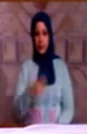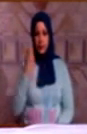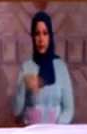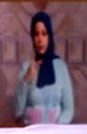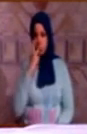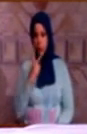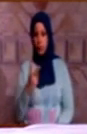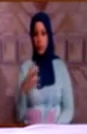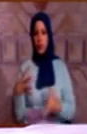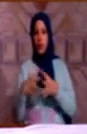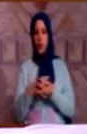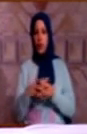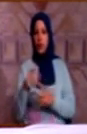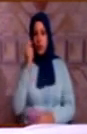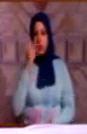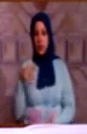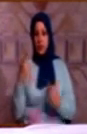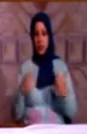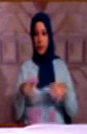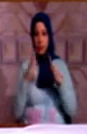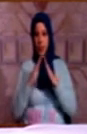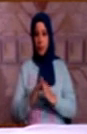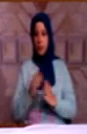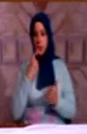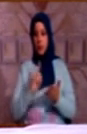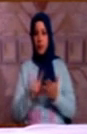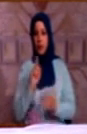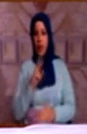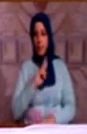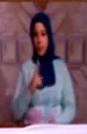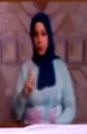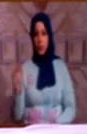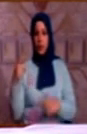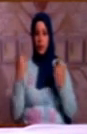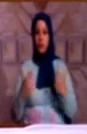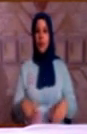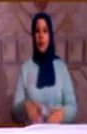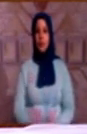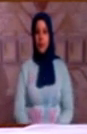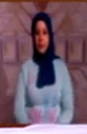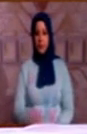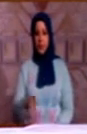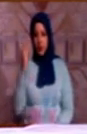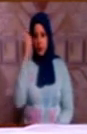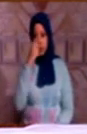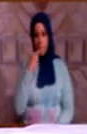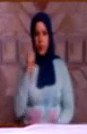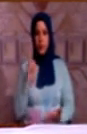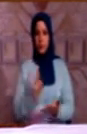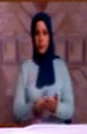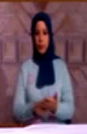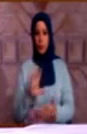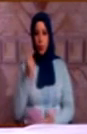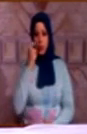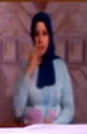ما لوش علاقه بنا كمنطقه طبعا يعني المساله صعبه لكن خلينا نستحمل